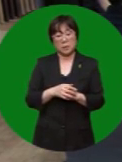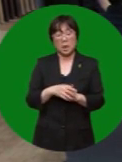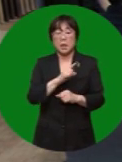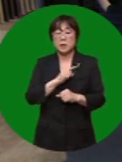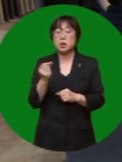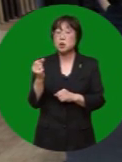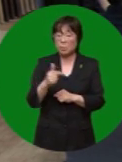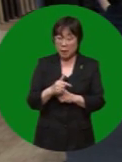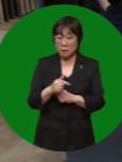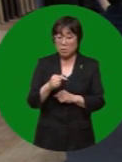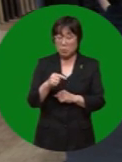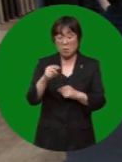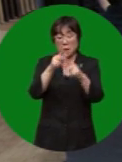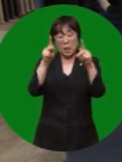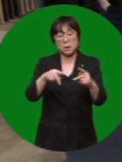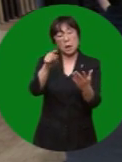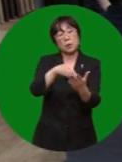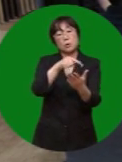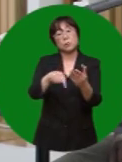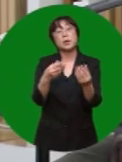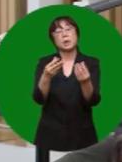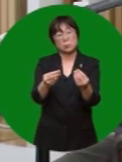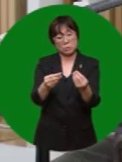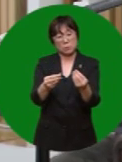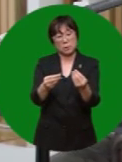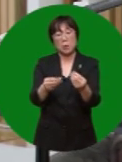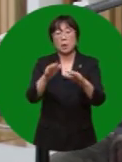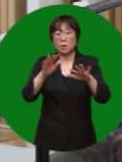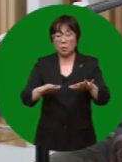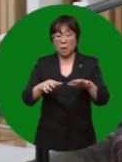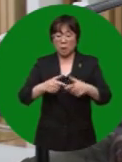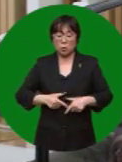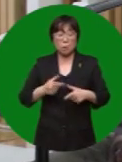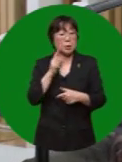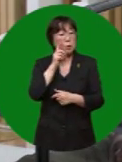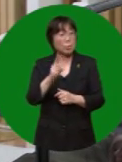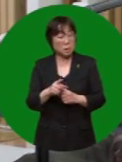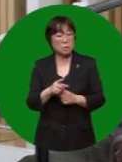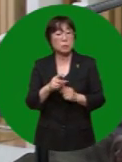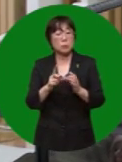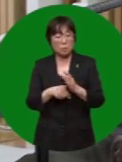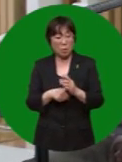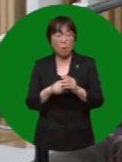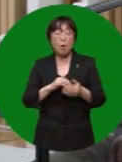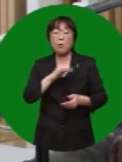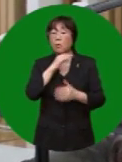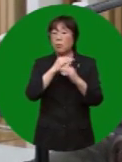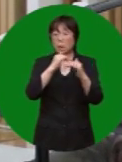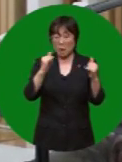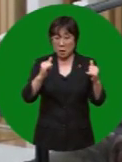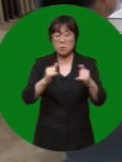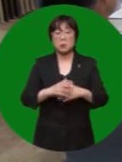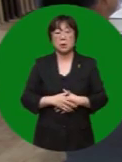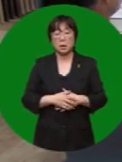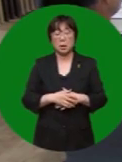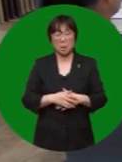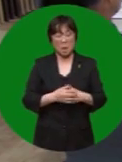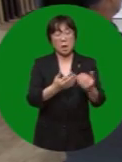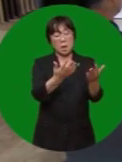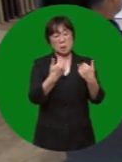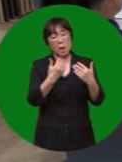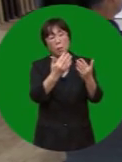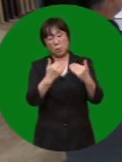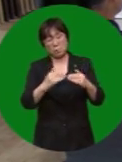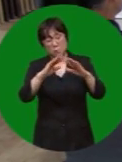して一日も早くこの課題はクリアをすると。今回の熊本を見ると、やはり多くの高齢者の皆さん方が家屋が倒